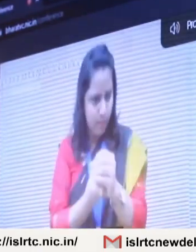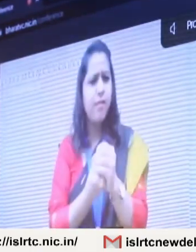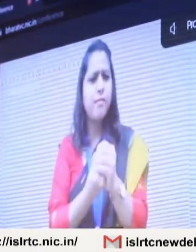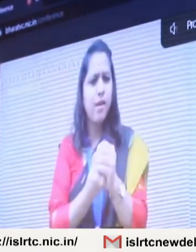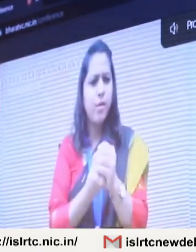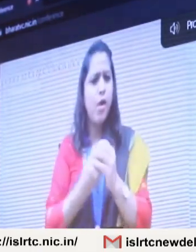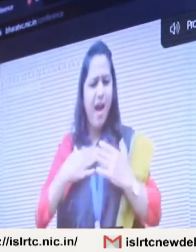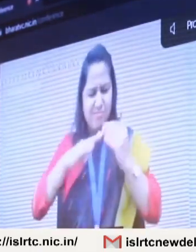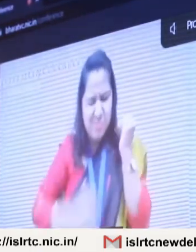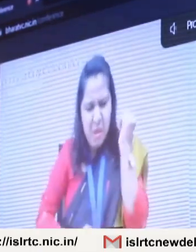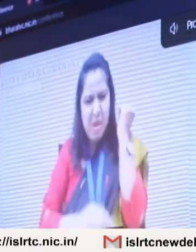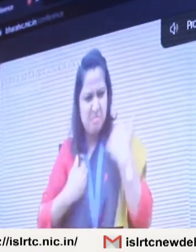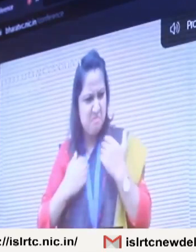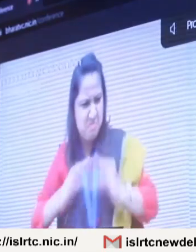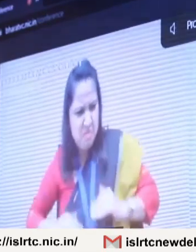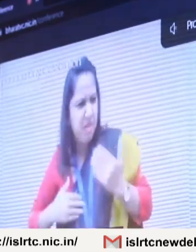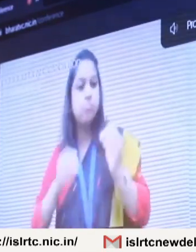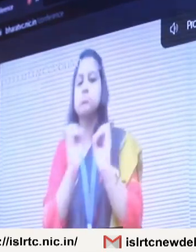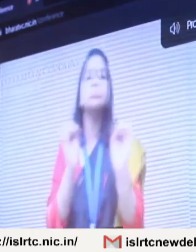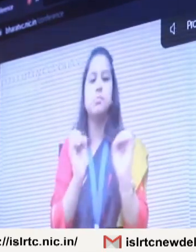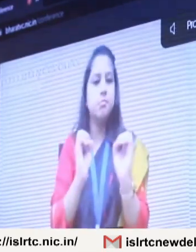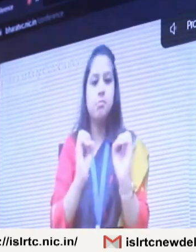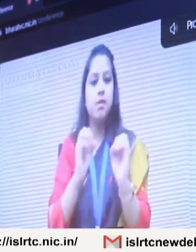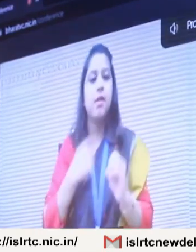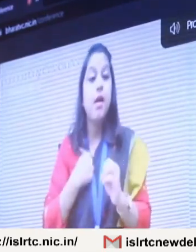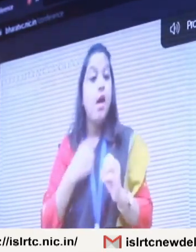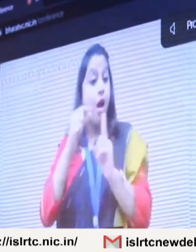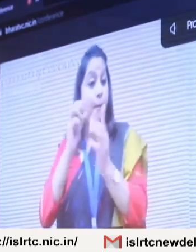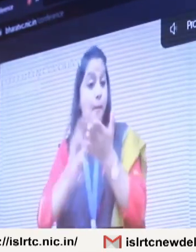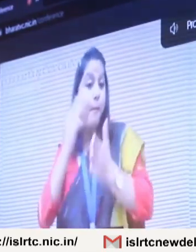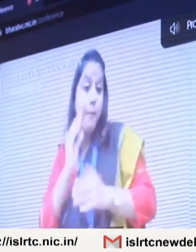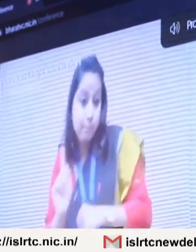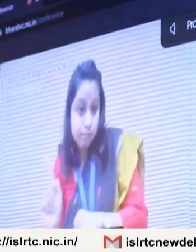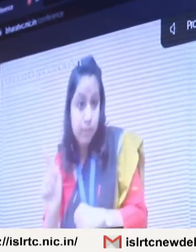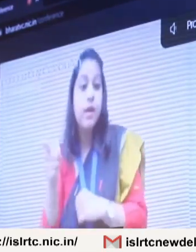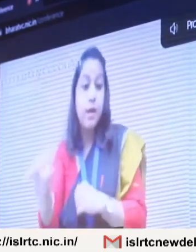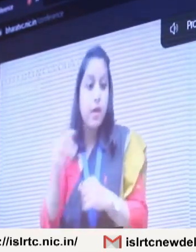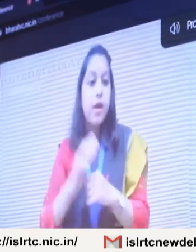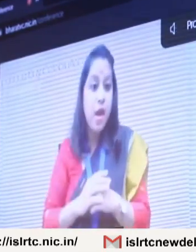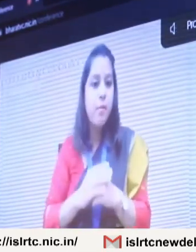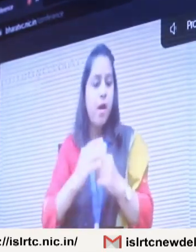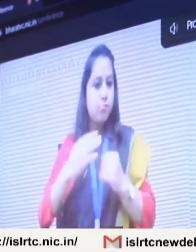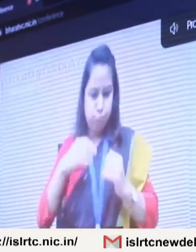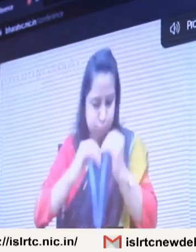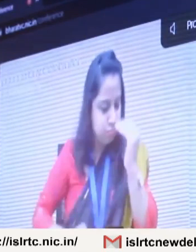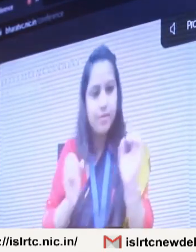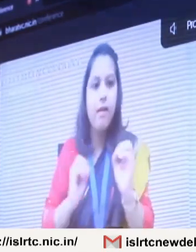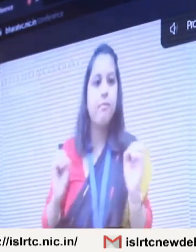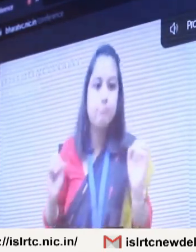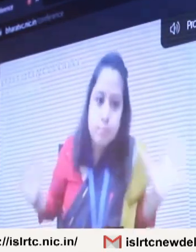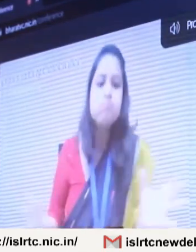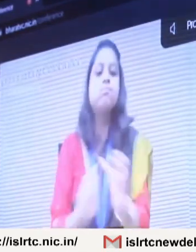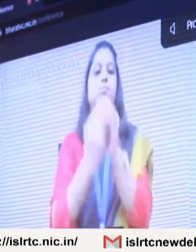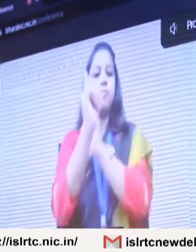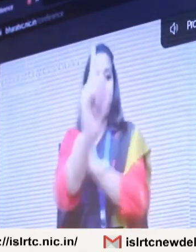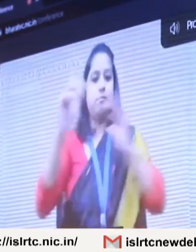छोटा महसूस करने का जो एक विषय था, हमारे माननीय प्रधानमंत्री उस विषय को समाप्त करके सबको एक वर्ग